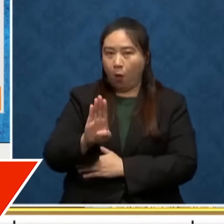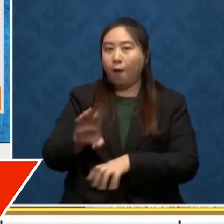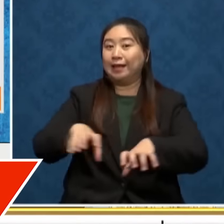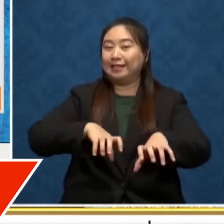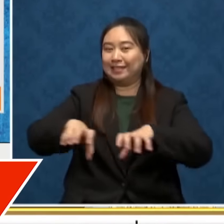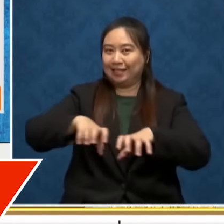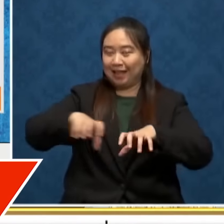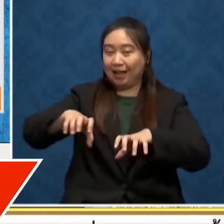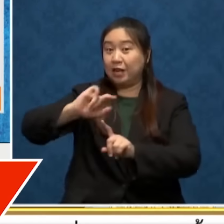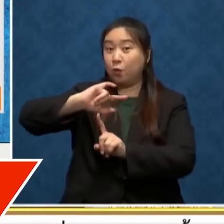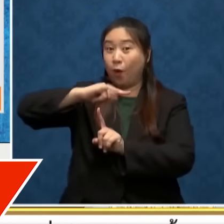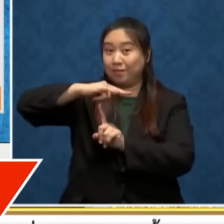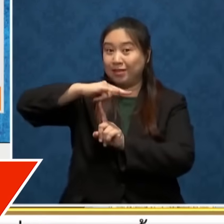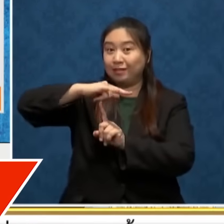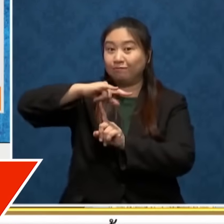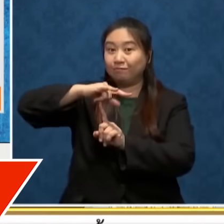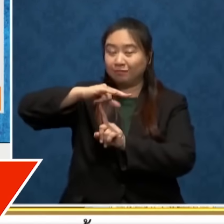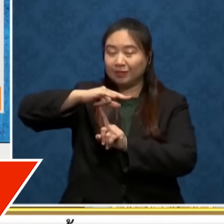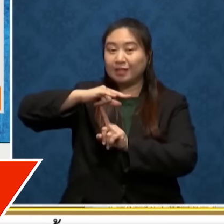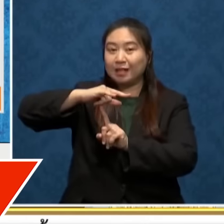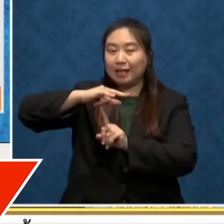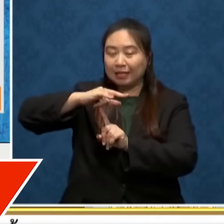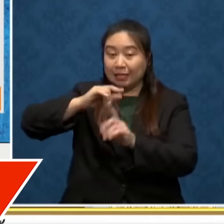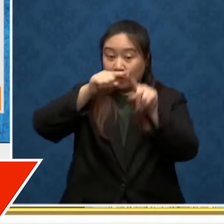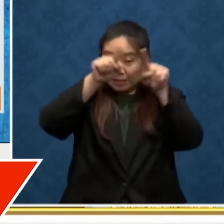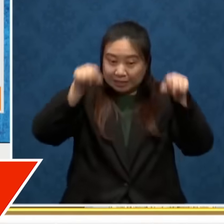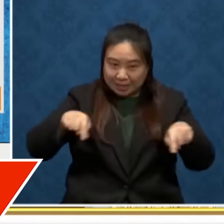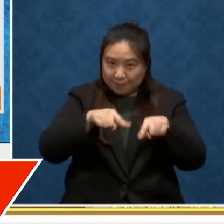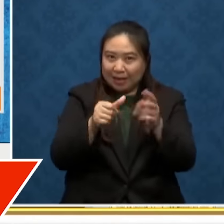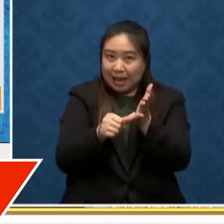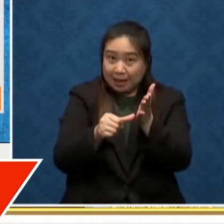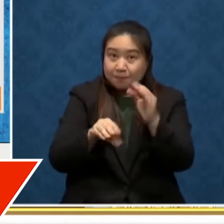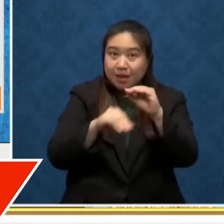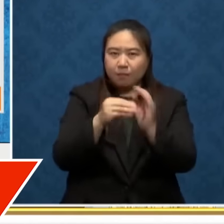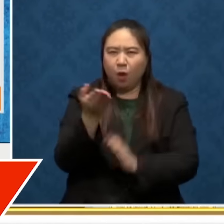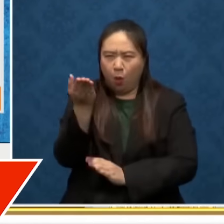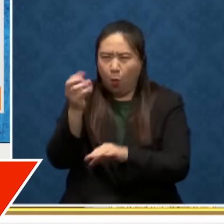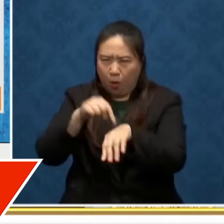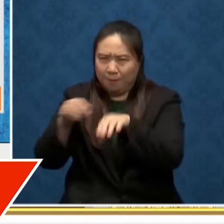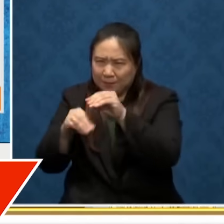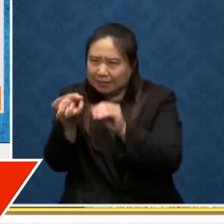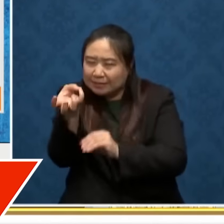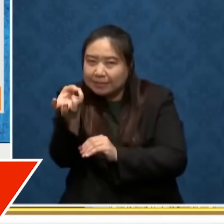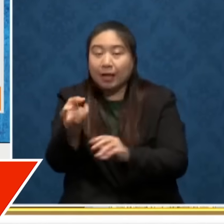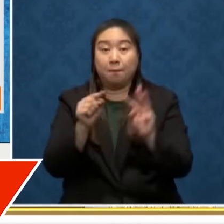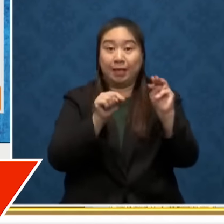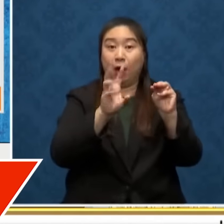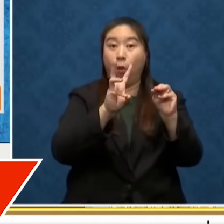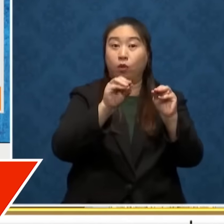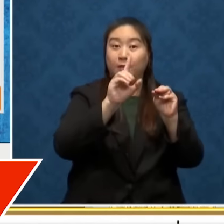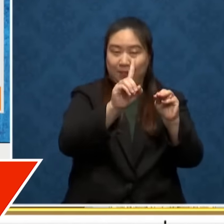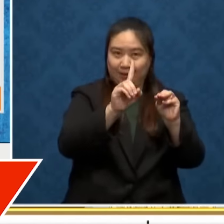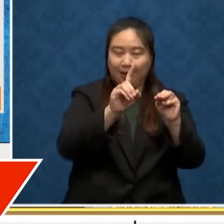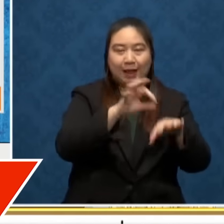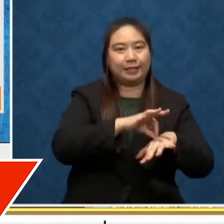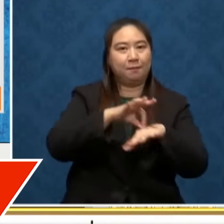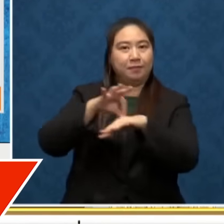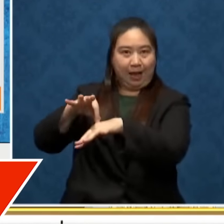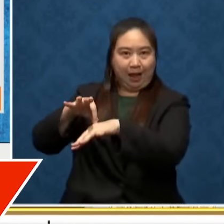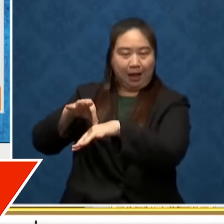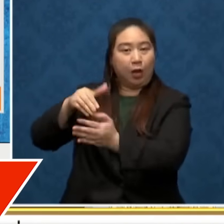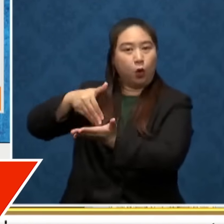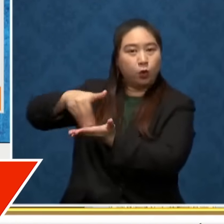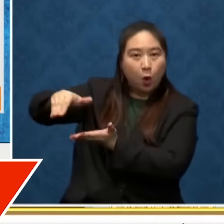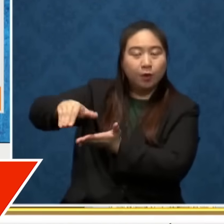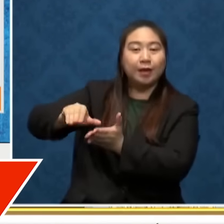ความถี่นะครับฉบับแก้ไขเพิ่มเติมขออีกนิดเดียวครับท่านมาตรา61ให้การแต่งตั้งและถอดถอนเลขาธิการกสท